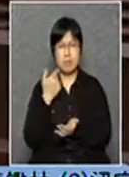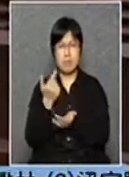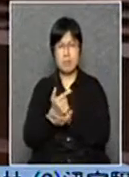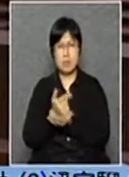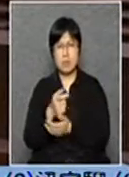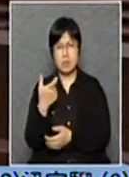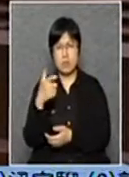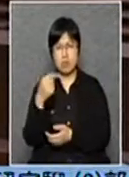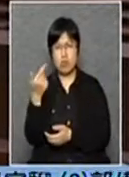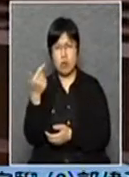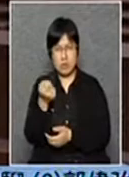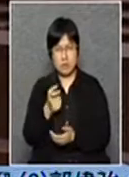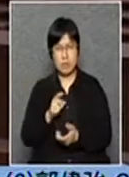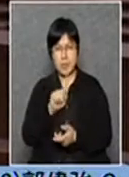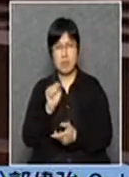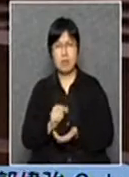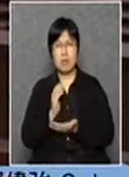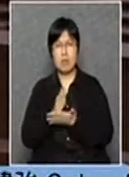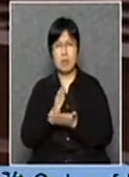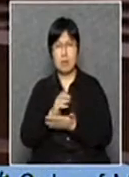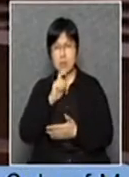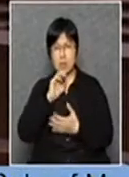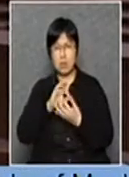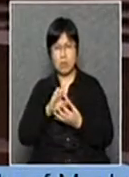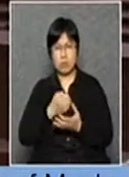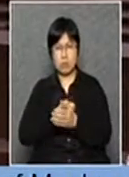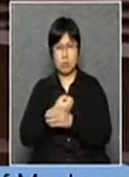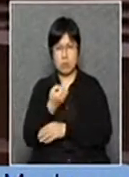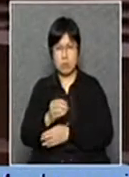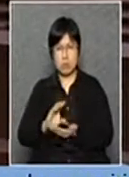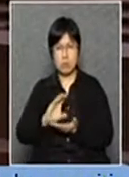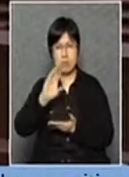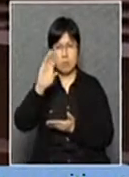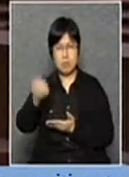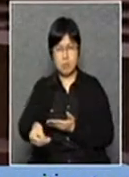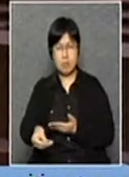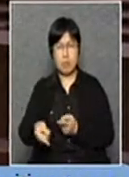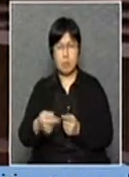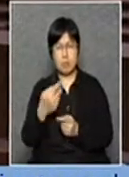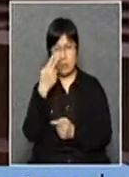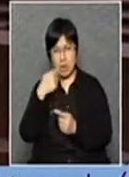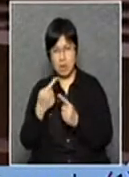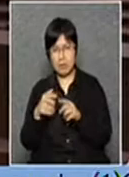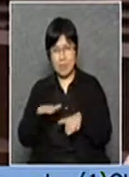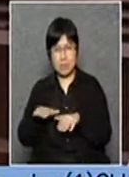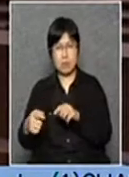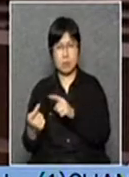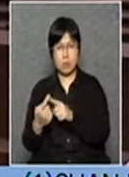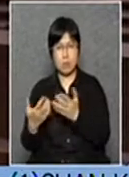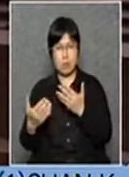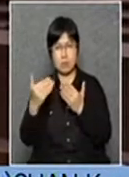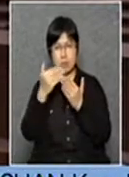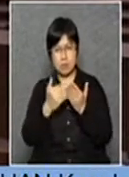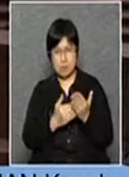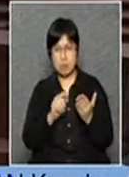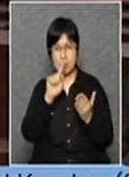錢嘅多少問題，而係話咧究竟有關嘅捐款咧係咪應該去到有關嘅災民度，定還是咧係由於制度上嘅問